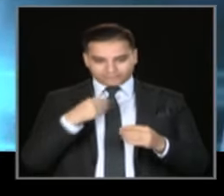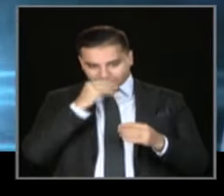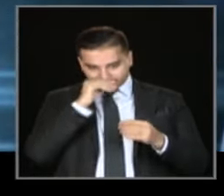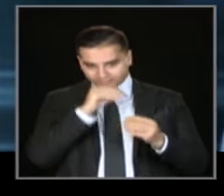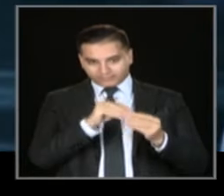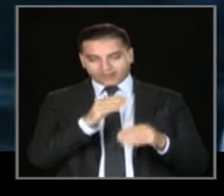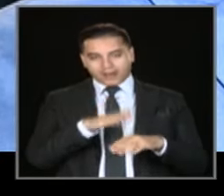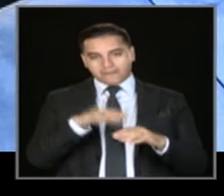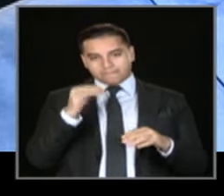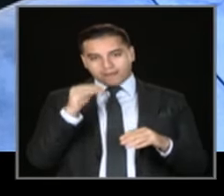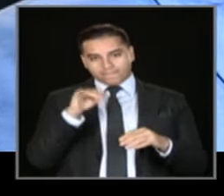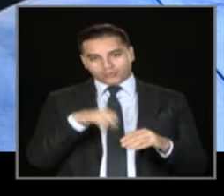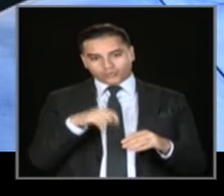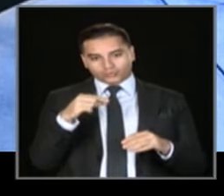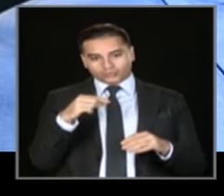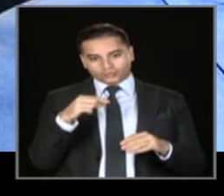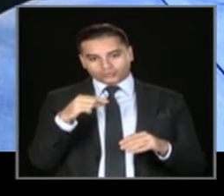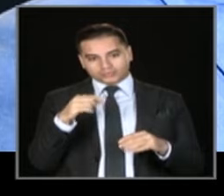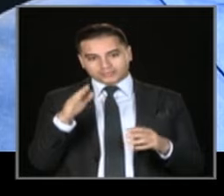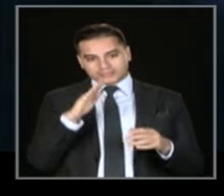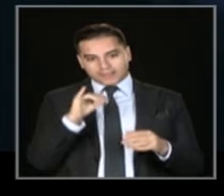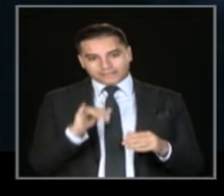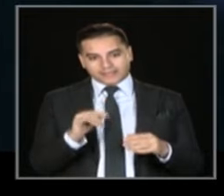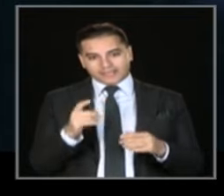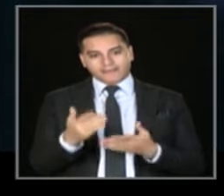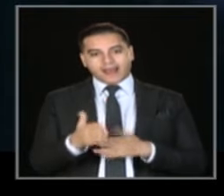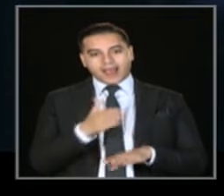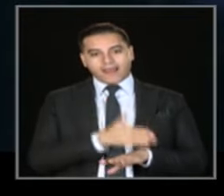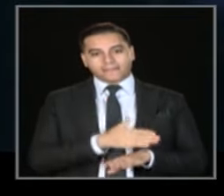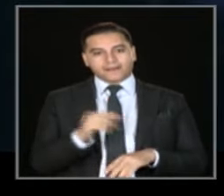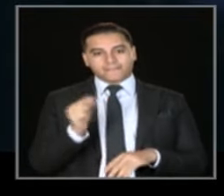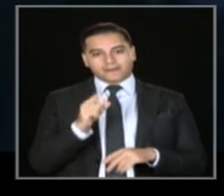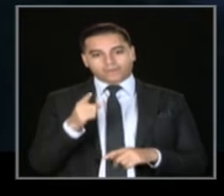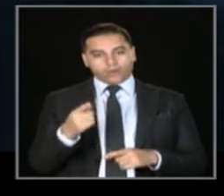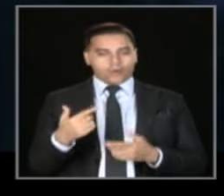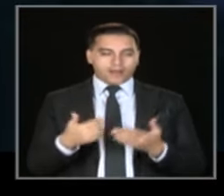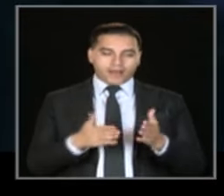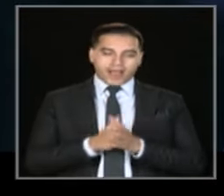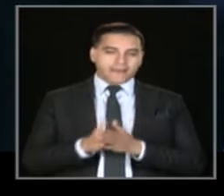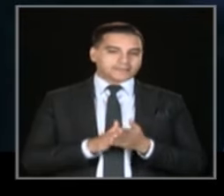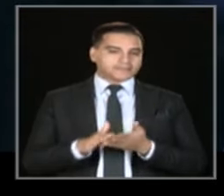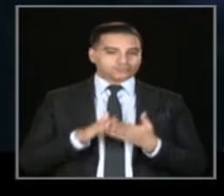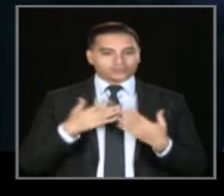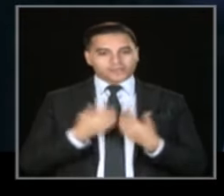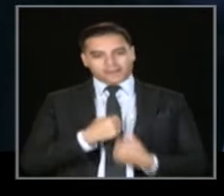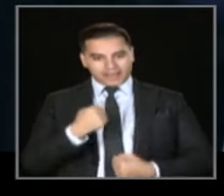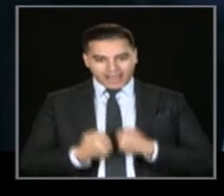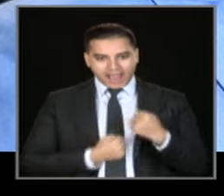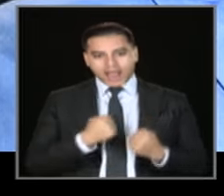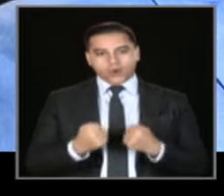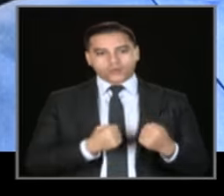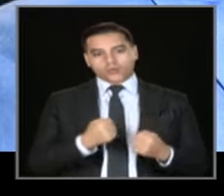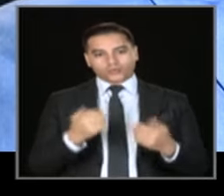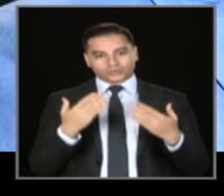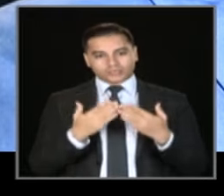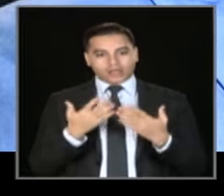سمير من قبل البرنامج، وهو الحقيقة هو اللي رشحني للبرنامج، وهو كان اللي بيحمسنا إن إحنا نتحرك ونذاكر أكتر